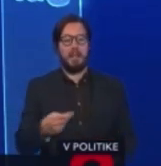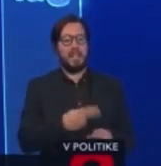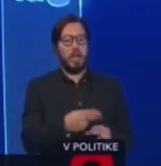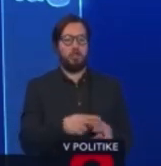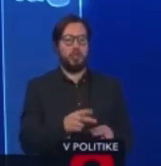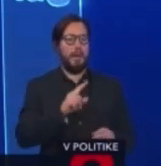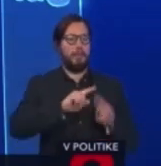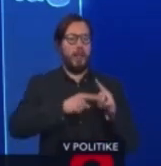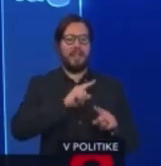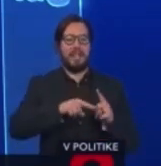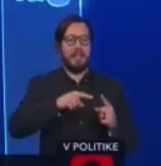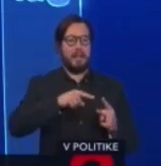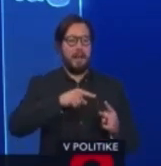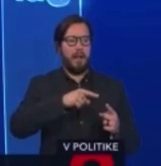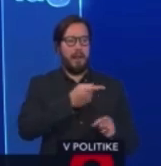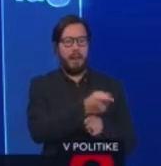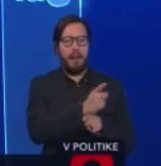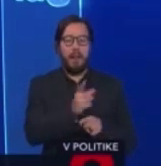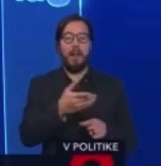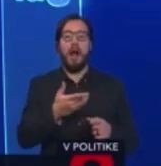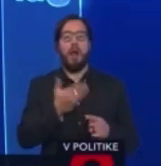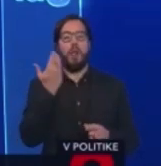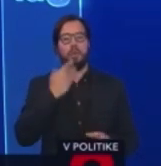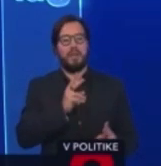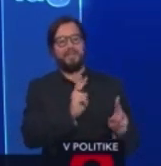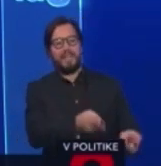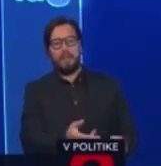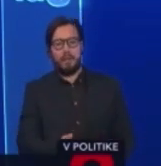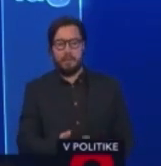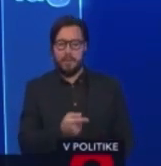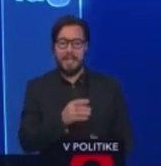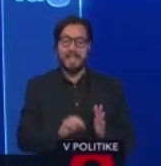kadejaké politické kauzy a ľudí nechať na popa z súdu pretože tá situácia je horšia pán